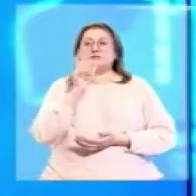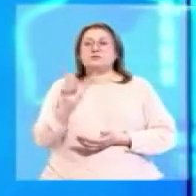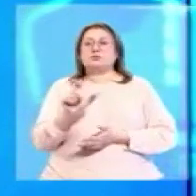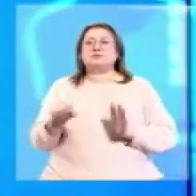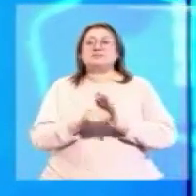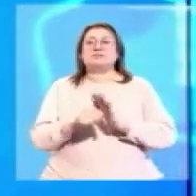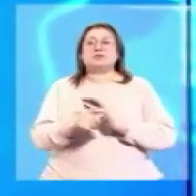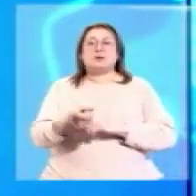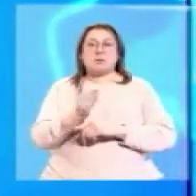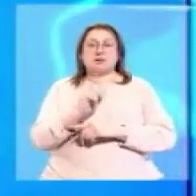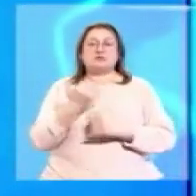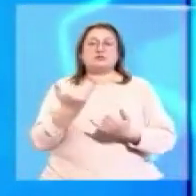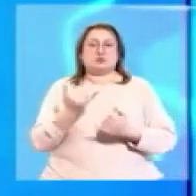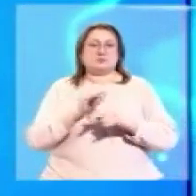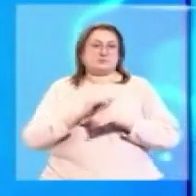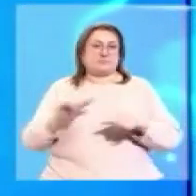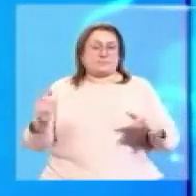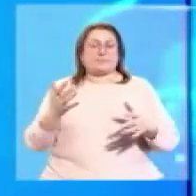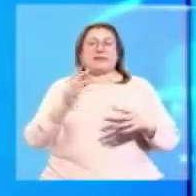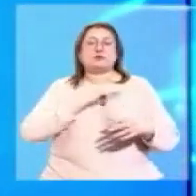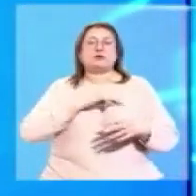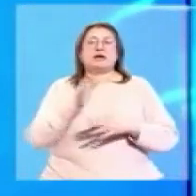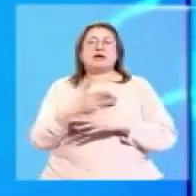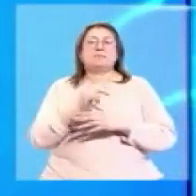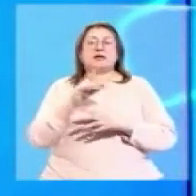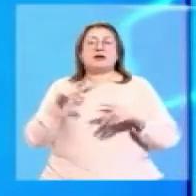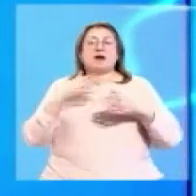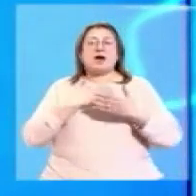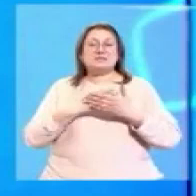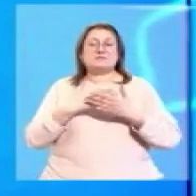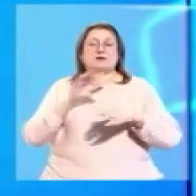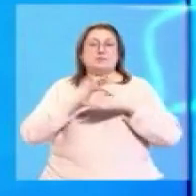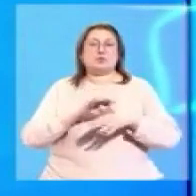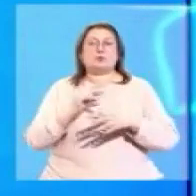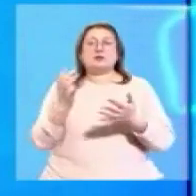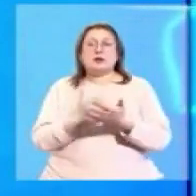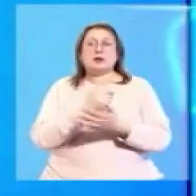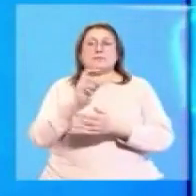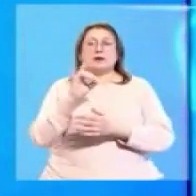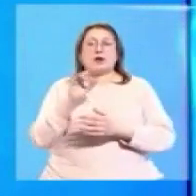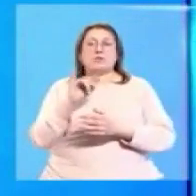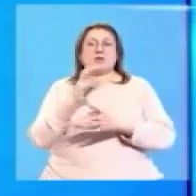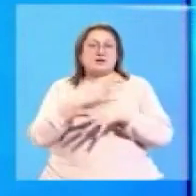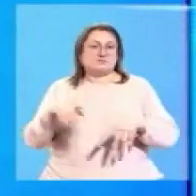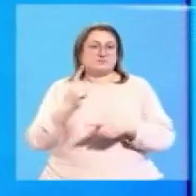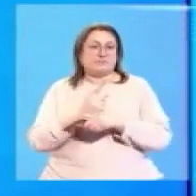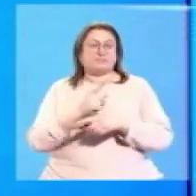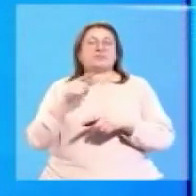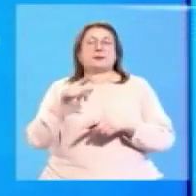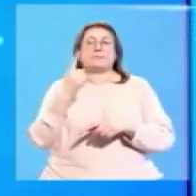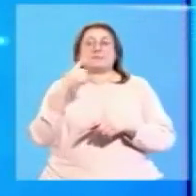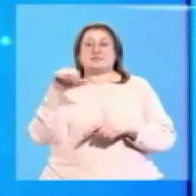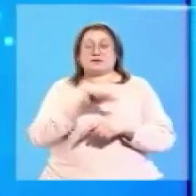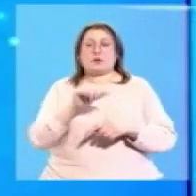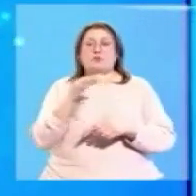Сезон зимней рыбалки в самом разгаре. Сотрудники рыбной инспекции ведут активную работу по выявлению браконьерства. Только за первую неделю